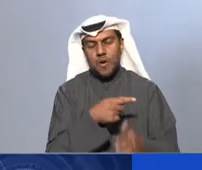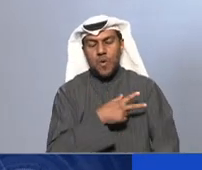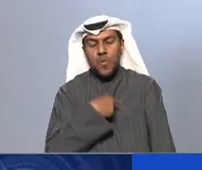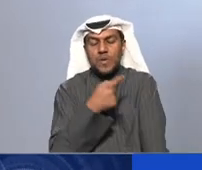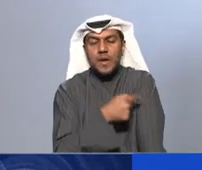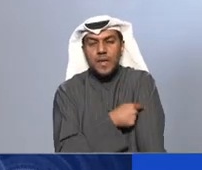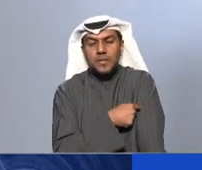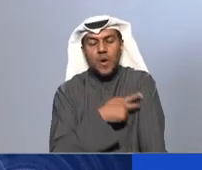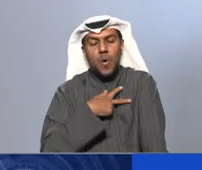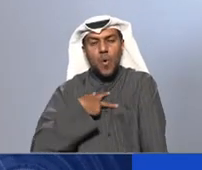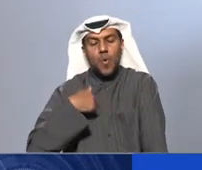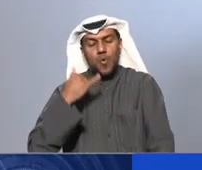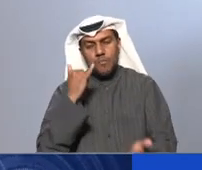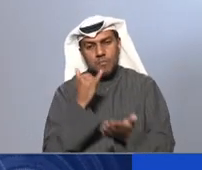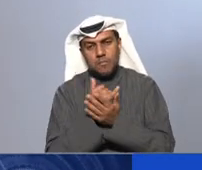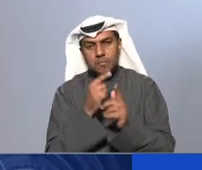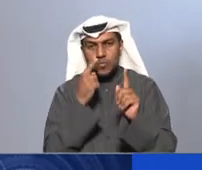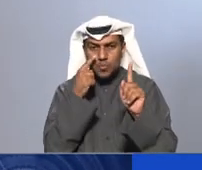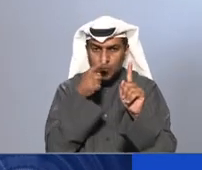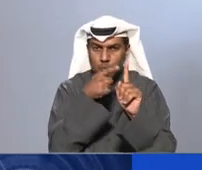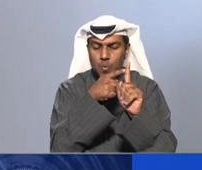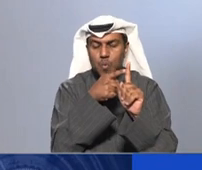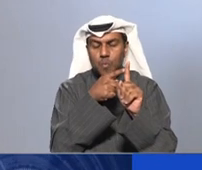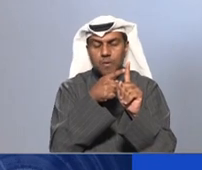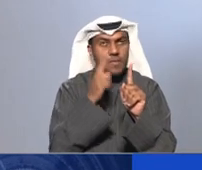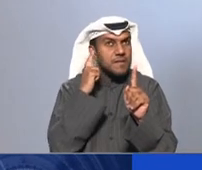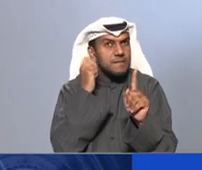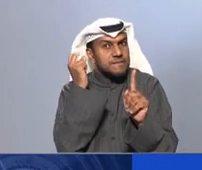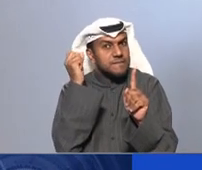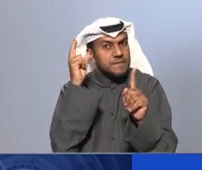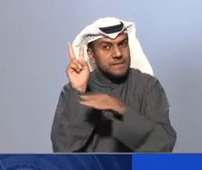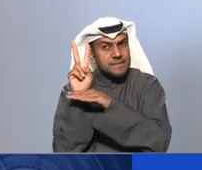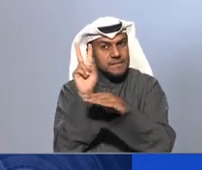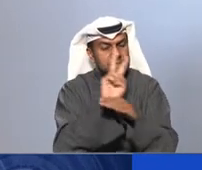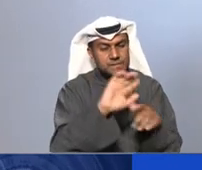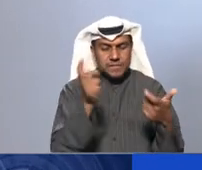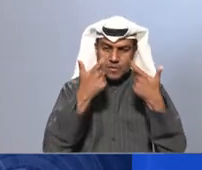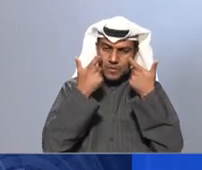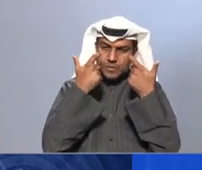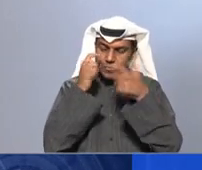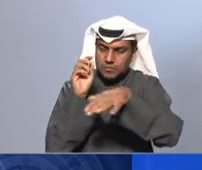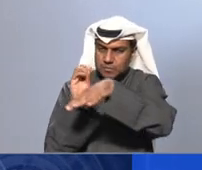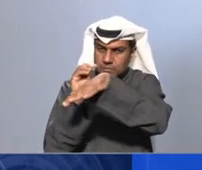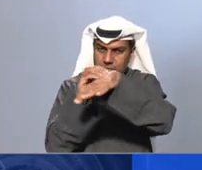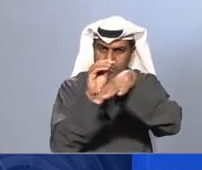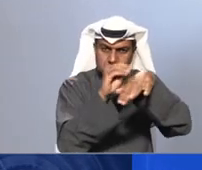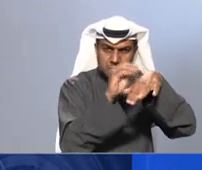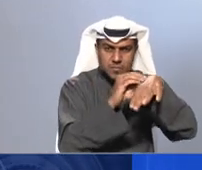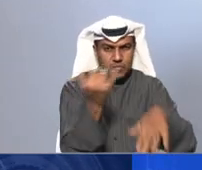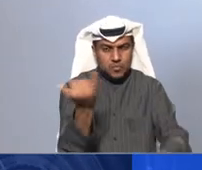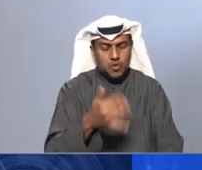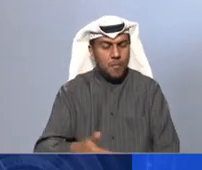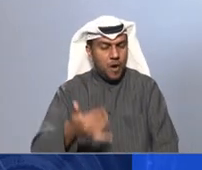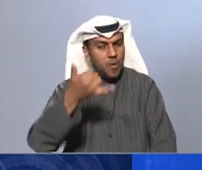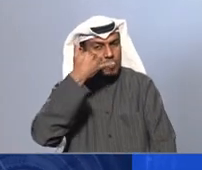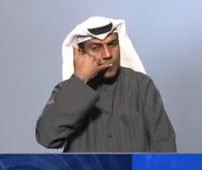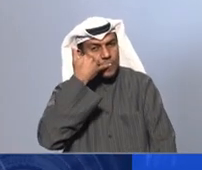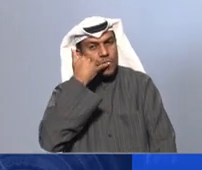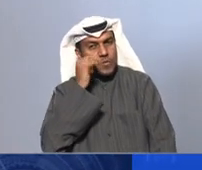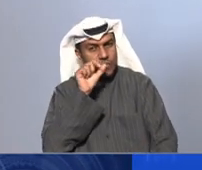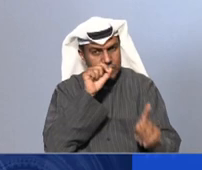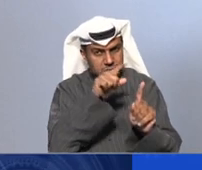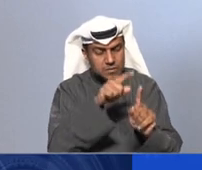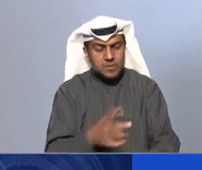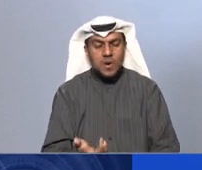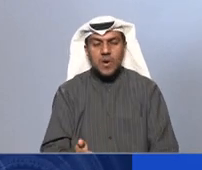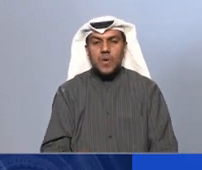من الأخبار الصحيحة، وأيضا التواصل مع الخط الساخن الذي نؤكد عليه وأيضا منشور على مواقع